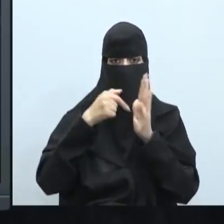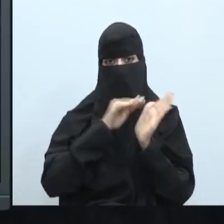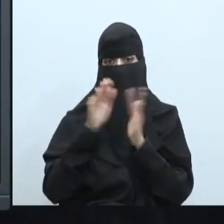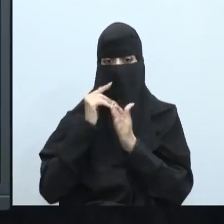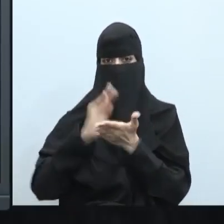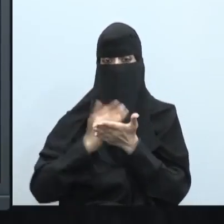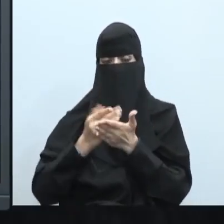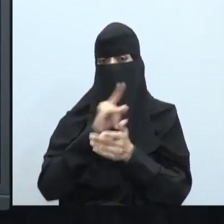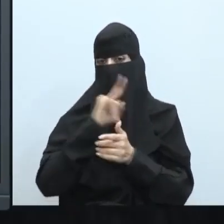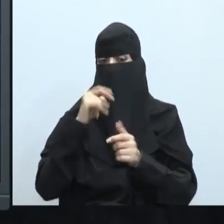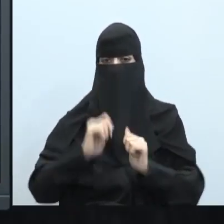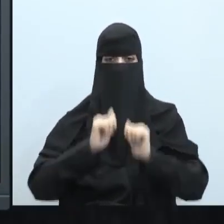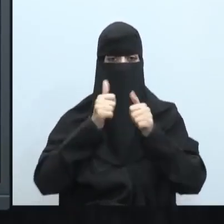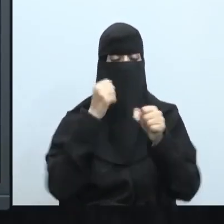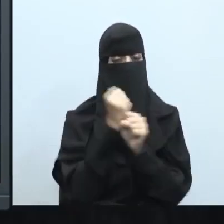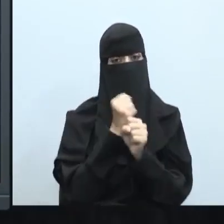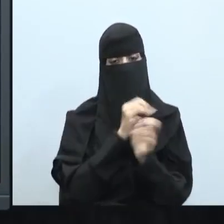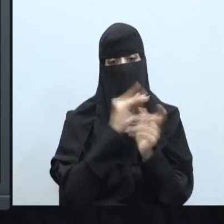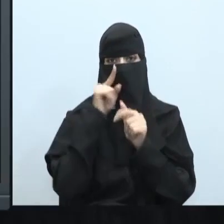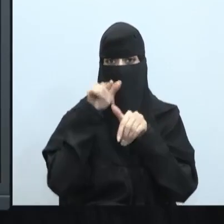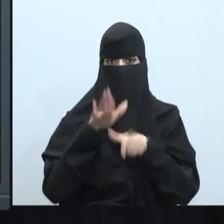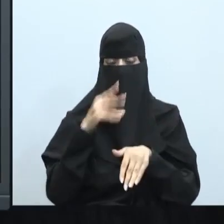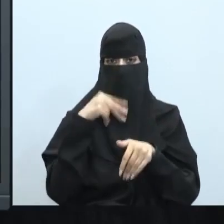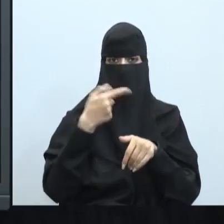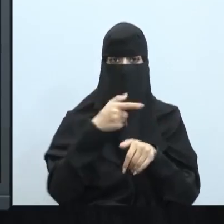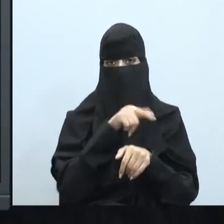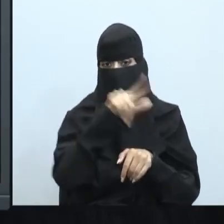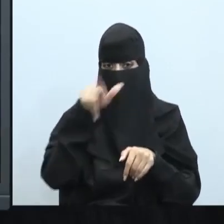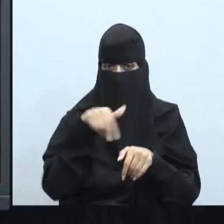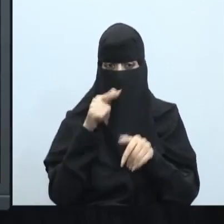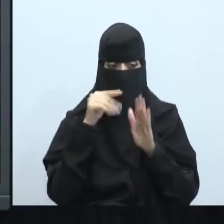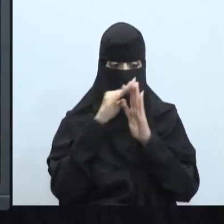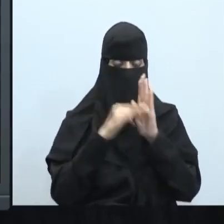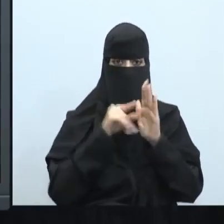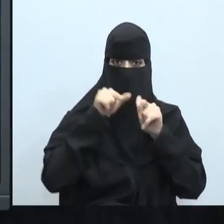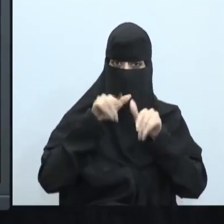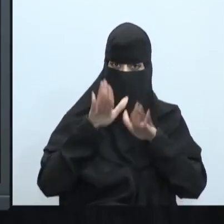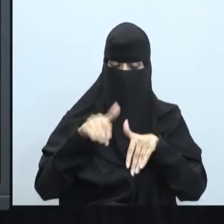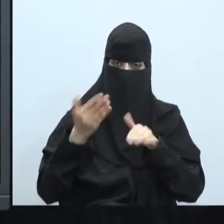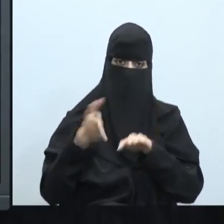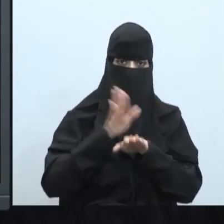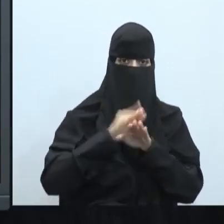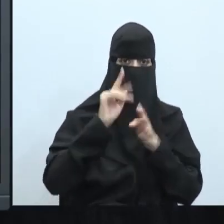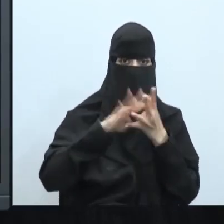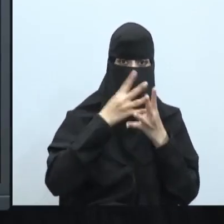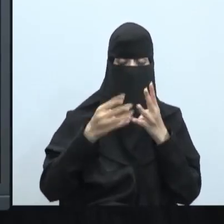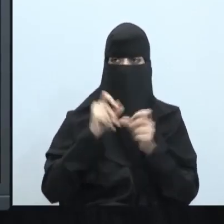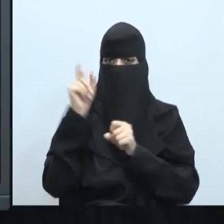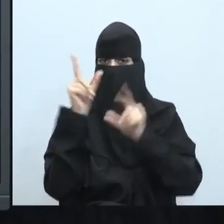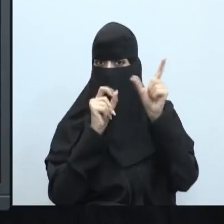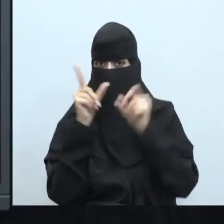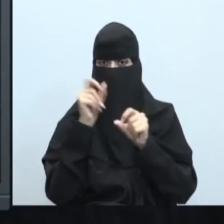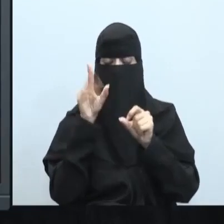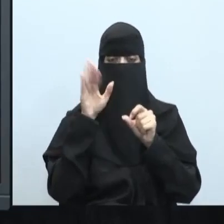المترجم لا تستطيع تنفيذها لذلك تجد اغلب البرامج الموجوده على شبكه الانترنت